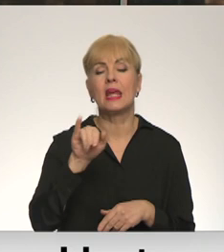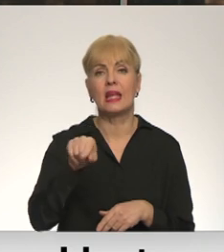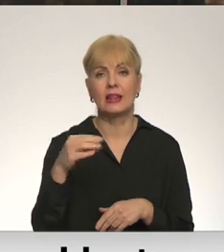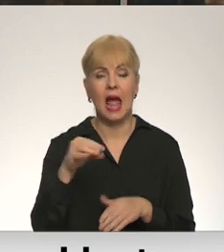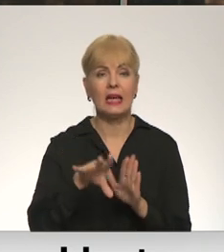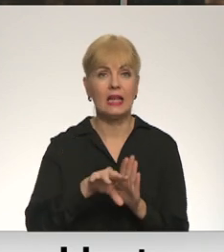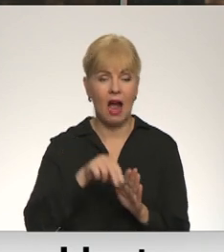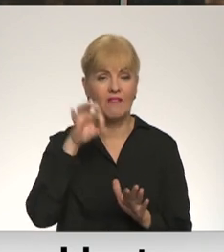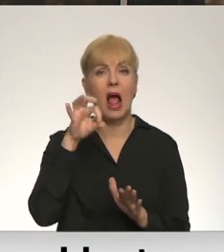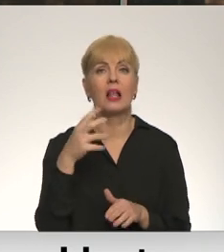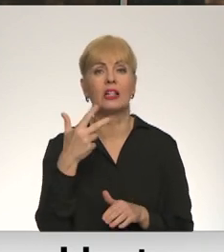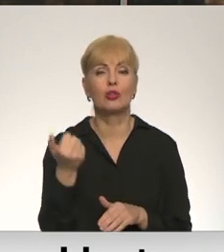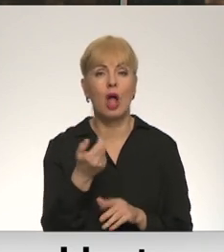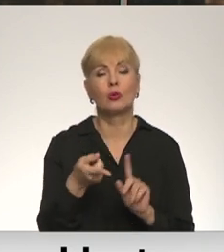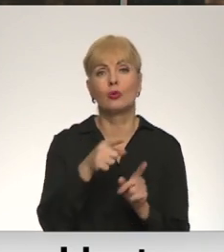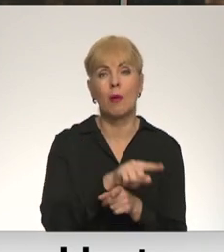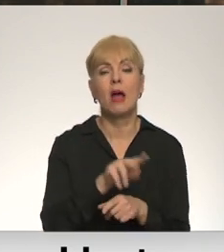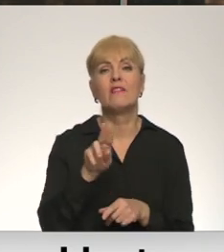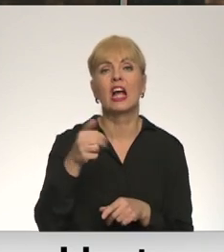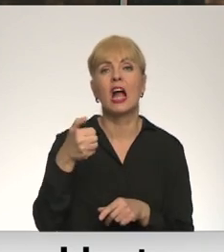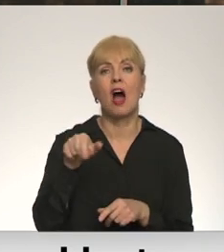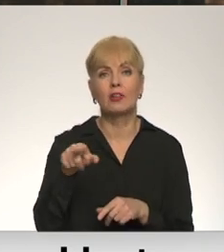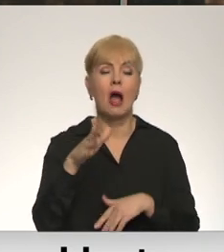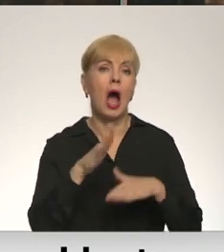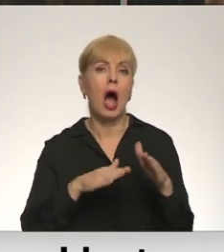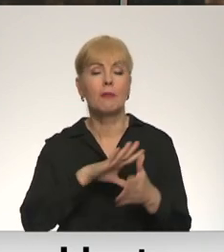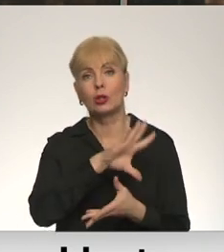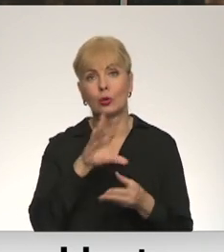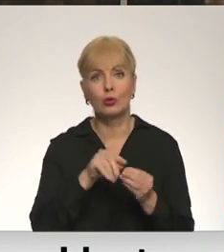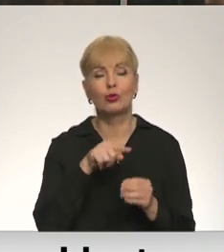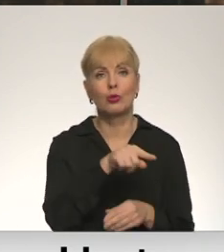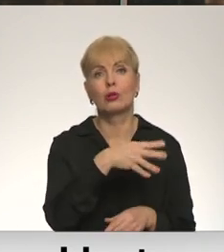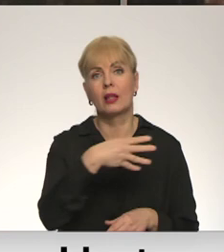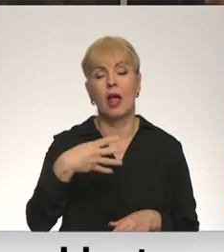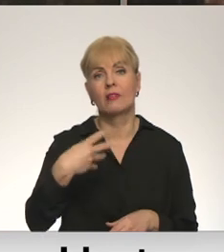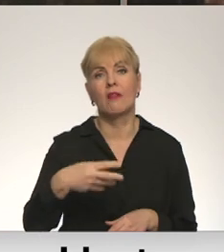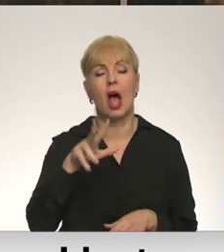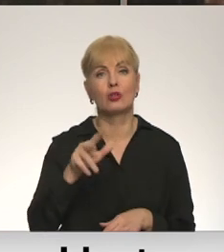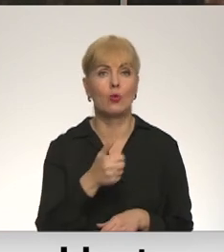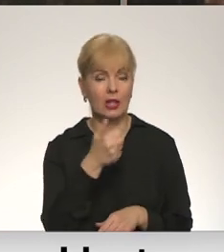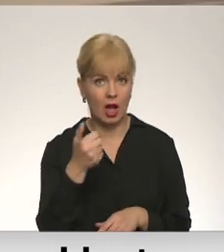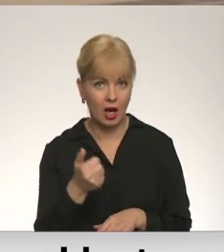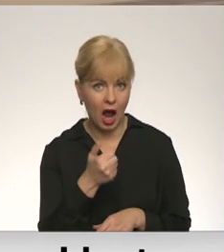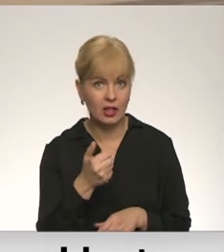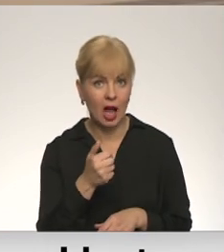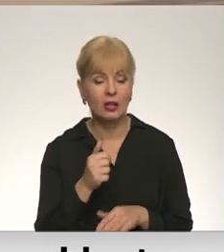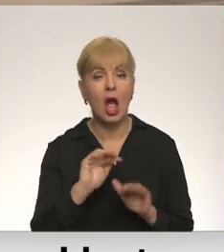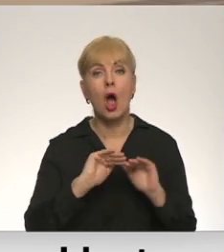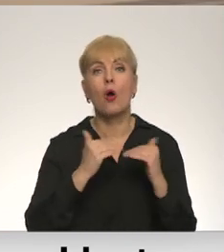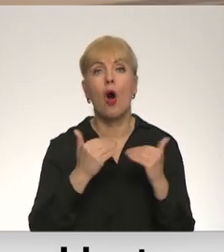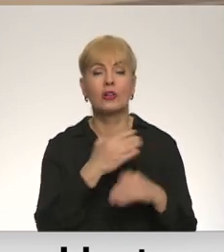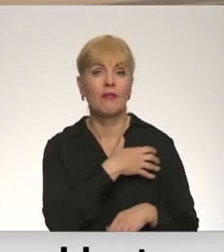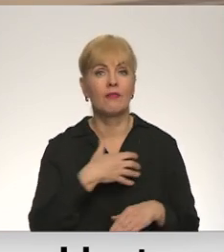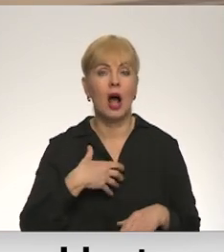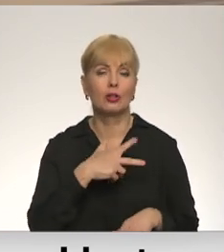ievēlēts uz 3 gadiem un nomaina Vitāliju Gavrilovu, kurš šajā amatā bija kopš 1998. Gada. Konfederācija ir valdības